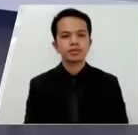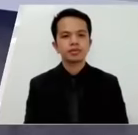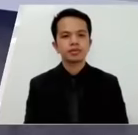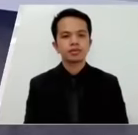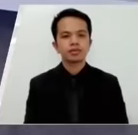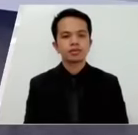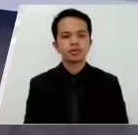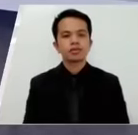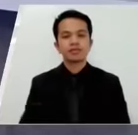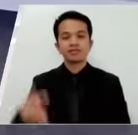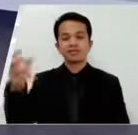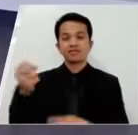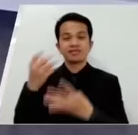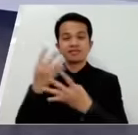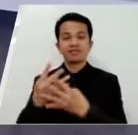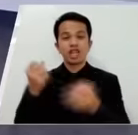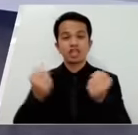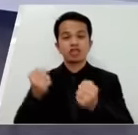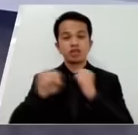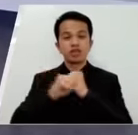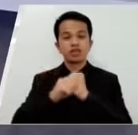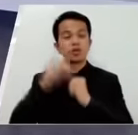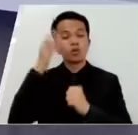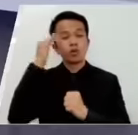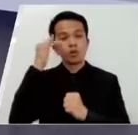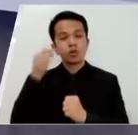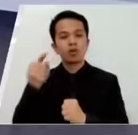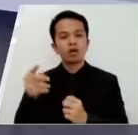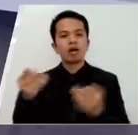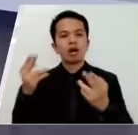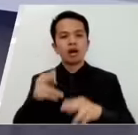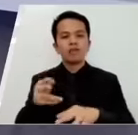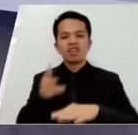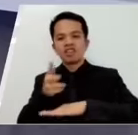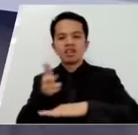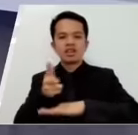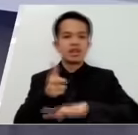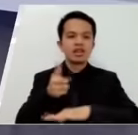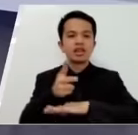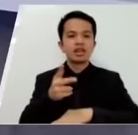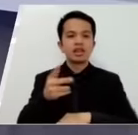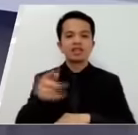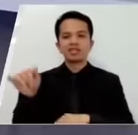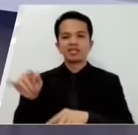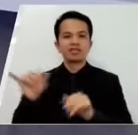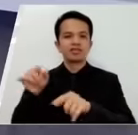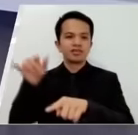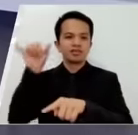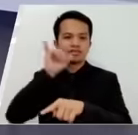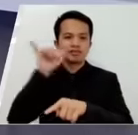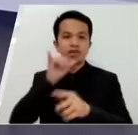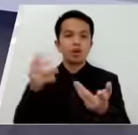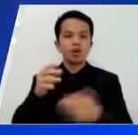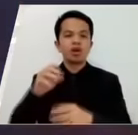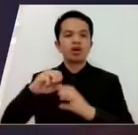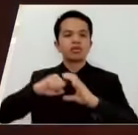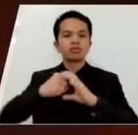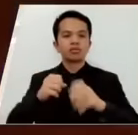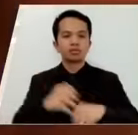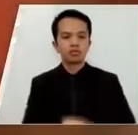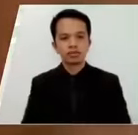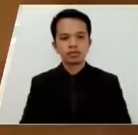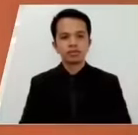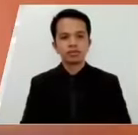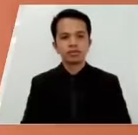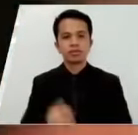Arestado isang jeepney driver dahil sa kaskaserong pagmamaneho habang lasing sa Camarines Sur. Kuya,